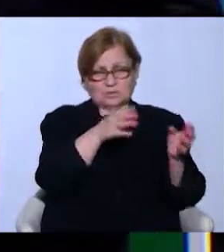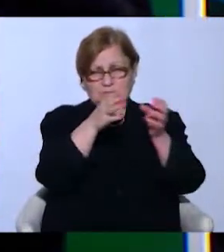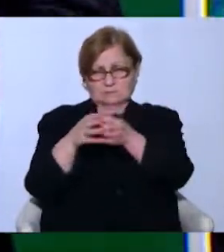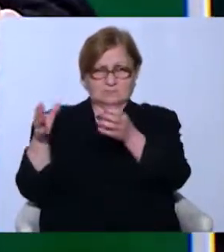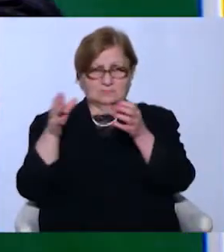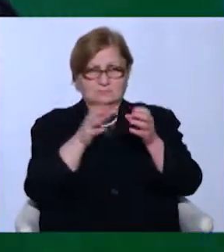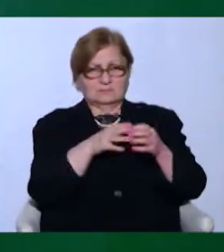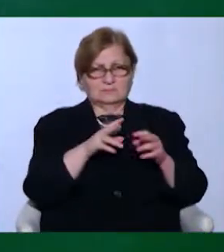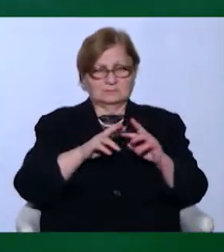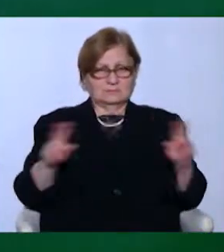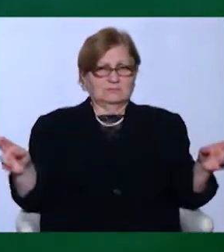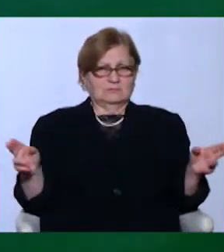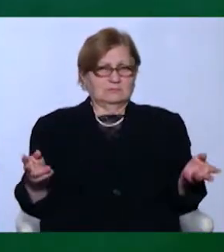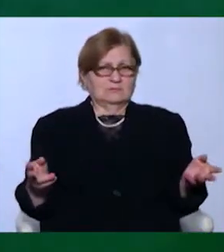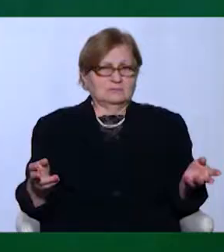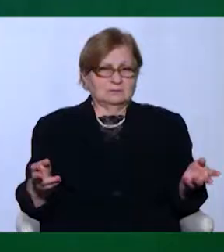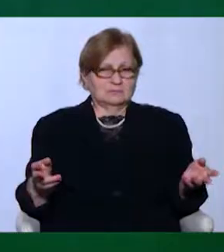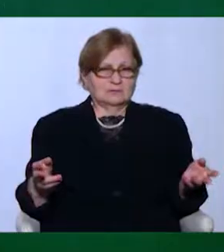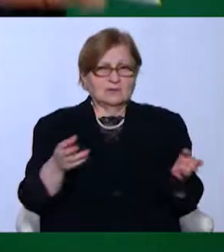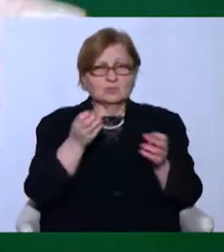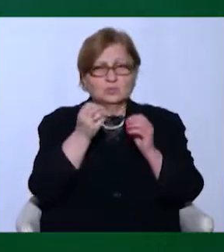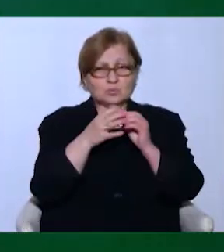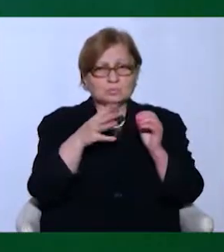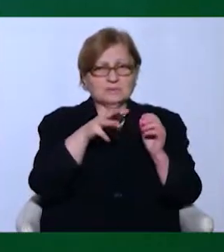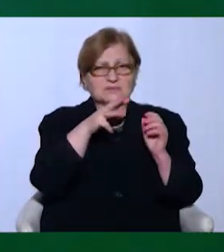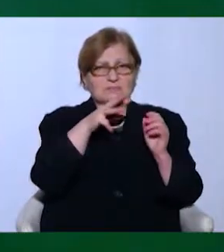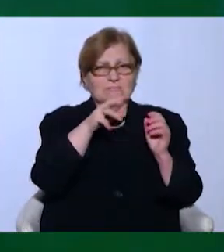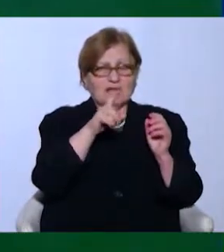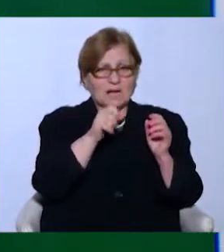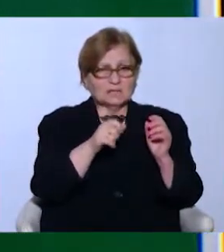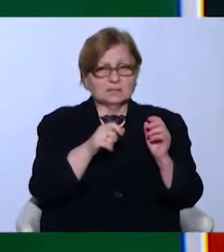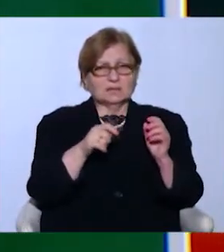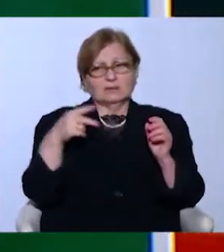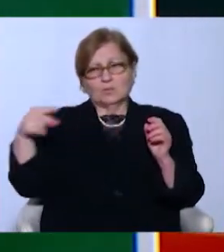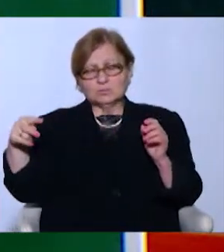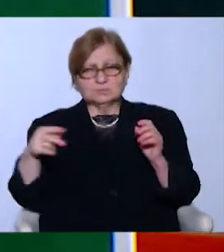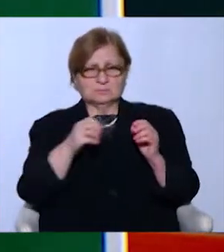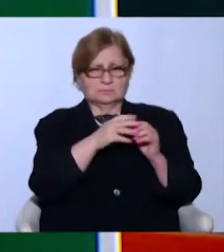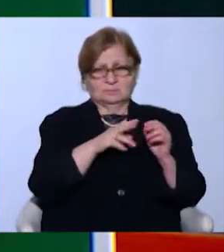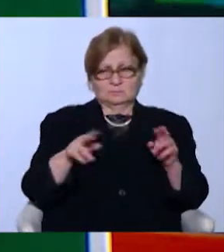იქნებოდა. ორივე ერთნაირი თაიგულია. 15 მიხაკი არ არის, აქ არის ერთში 20 ვარდი. აი